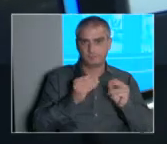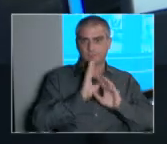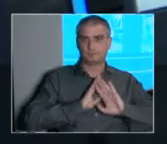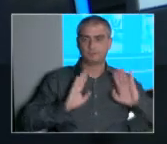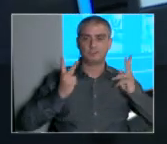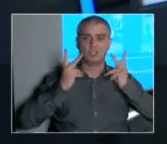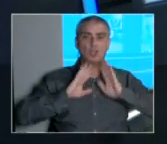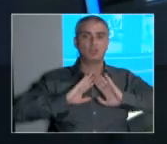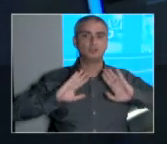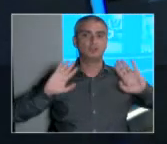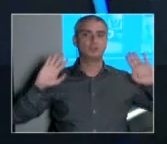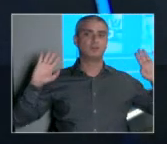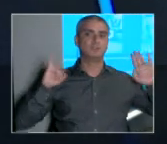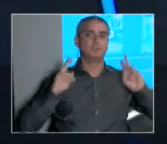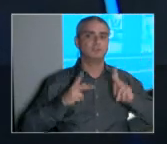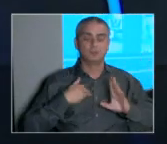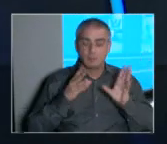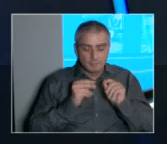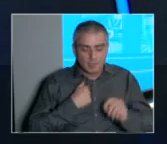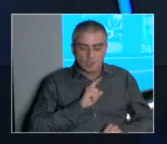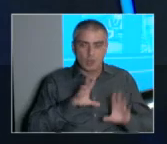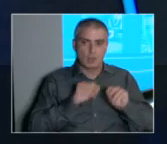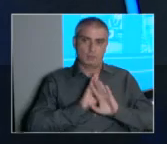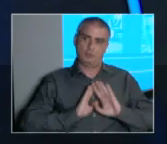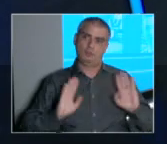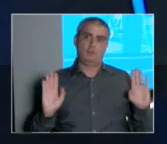לא משנה באיזו קונסטלציה, לא נשב איתו.